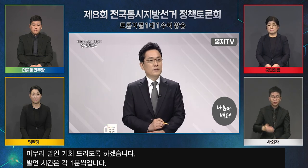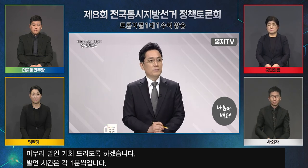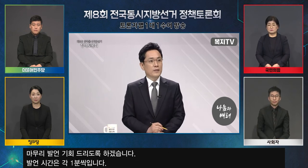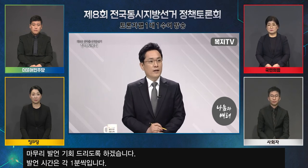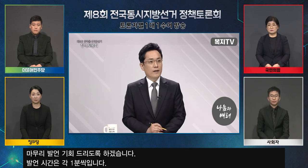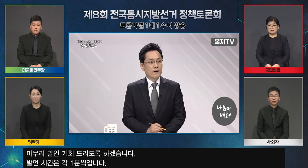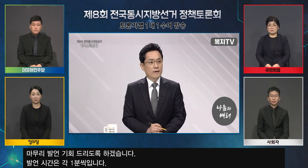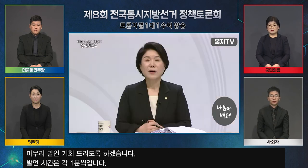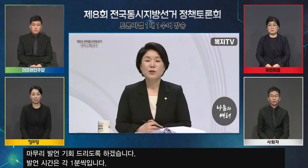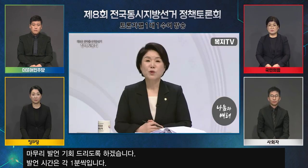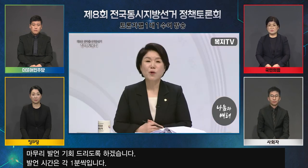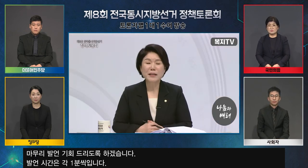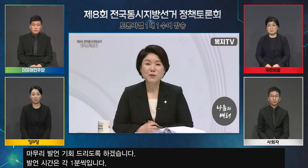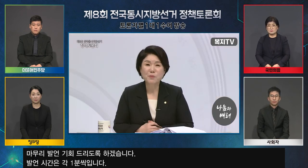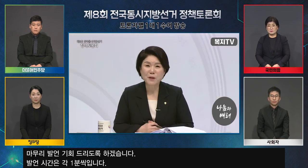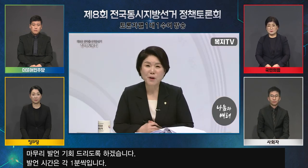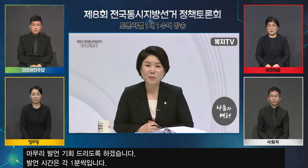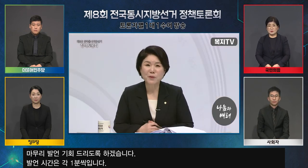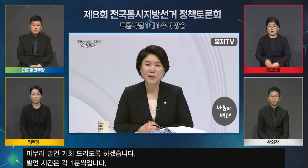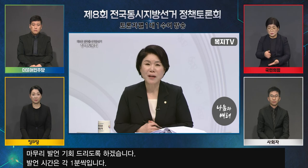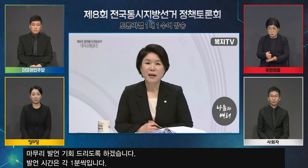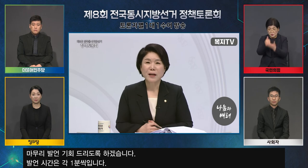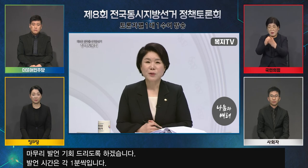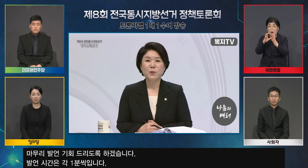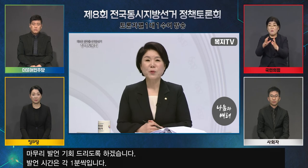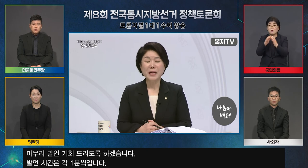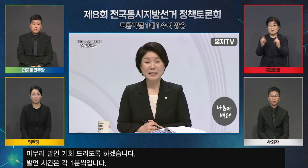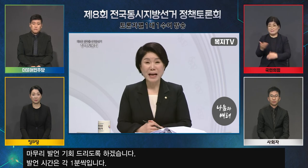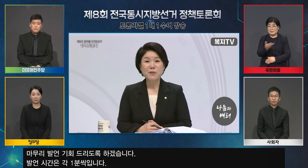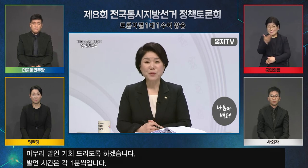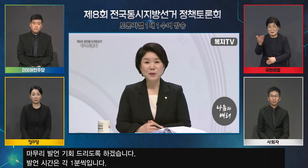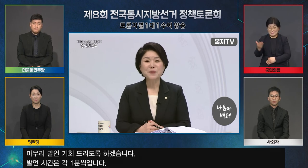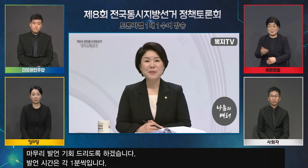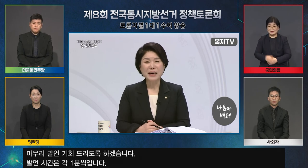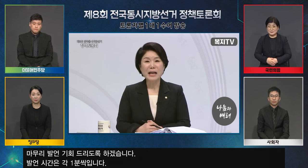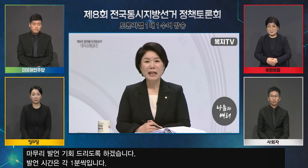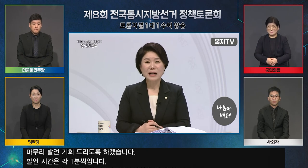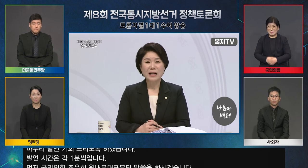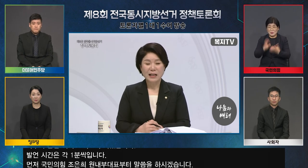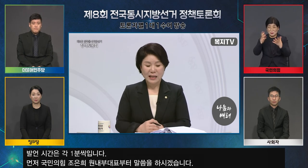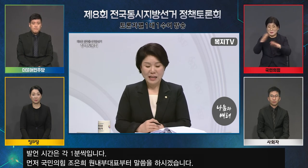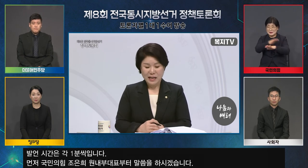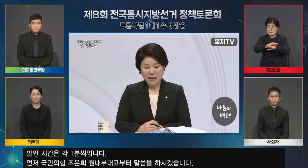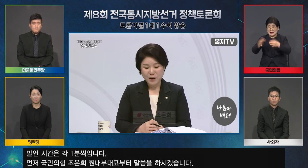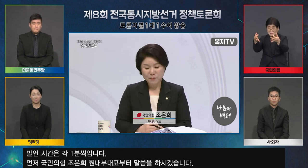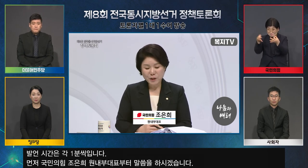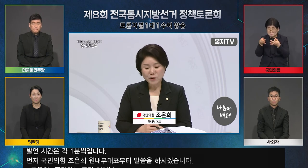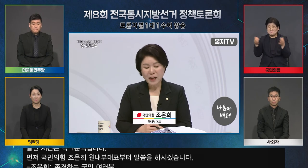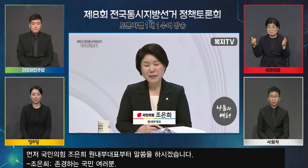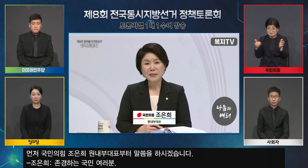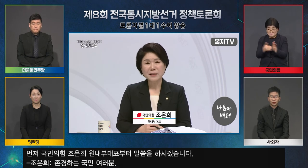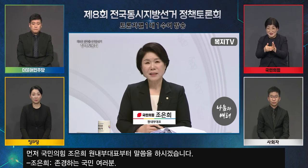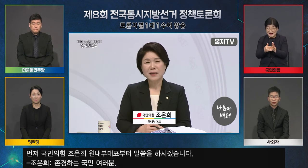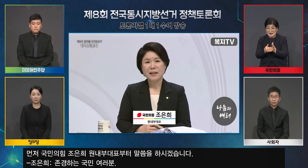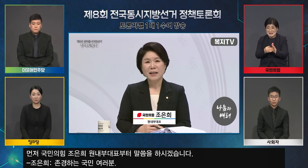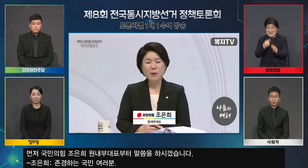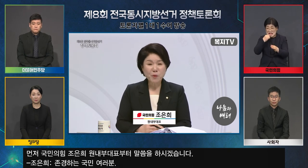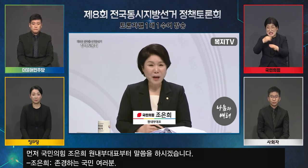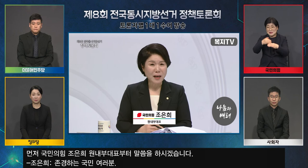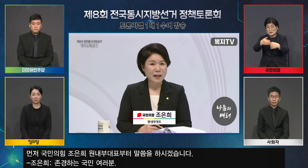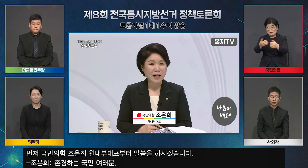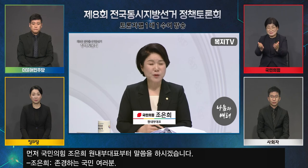말씀하시겠습니다. 존경하는 국민 여러분 토론회 잘 보셨습니까? 민주당은